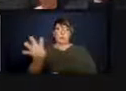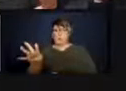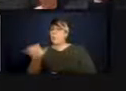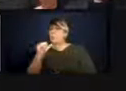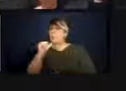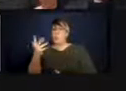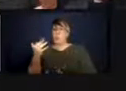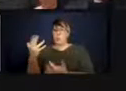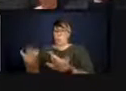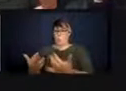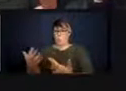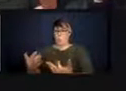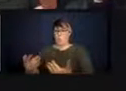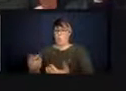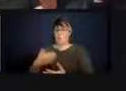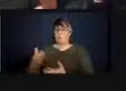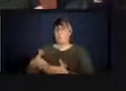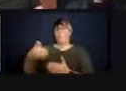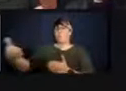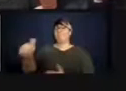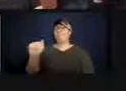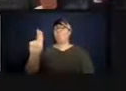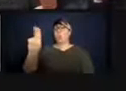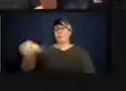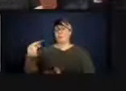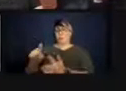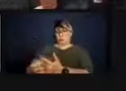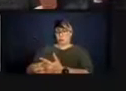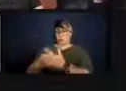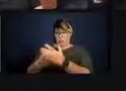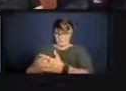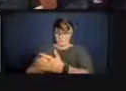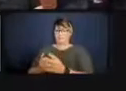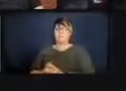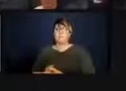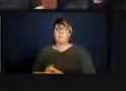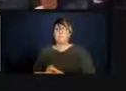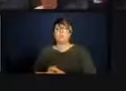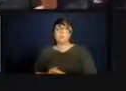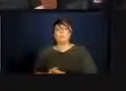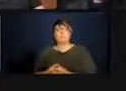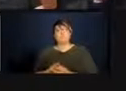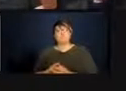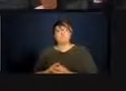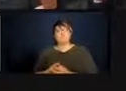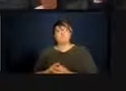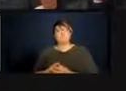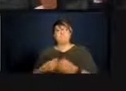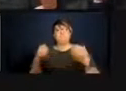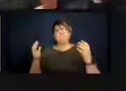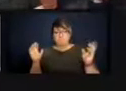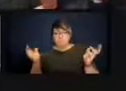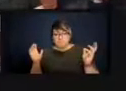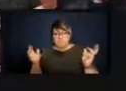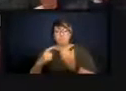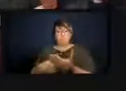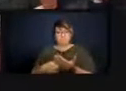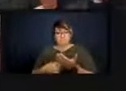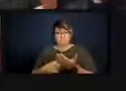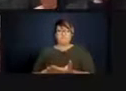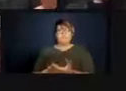أعمال ينبغي أن نقوم بها طبعا خلال هذا الشهر، شهر آب أغسطس، وهنالك